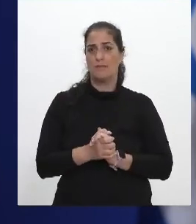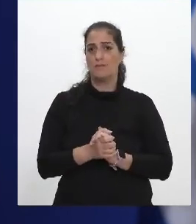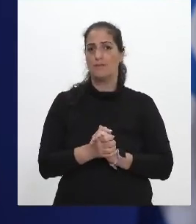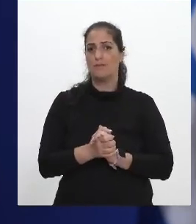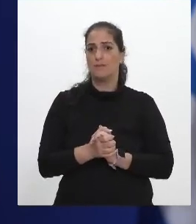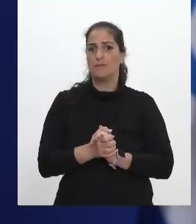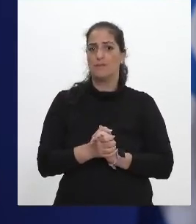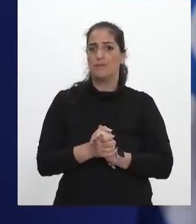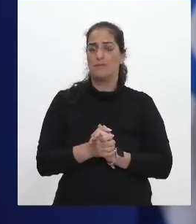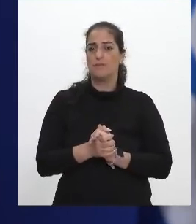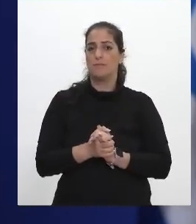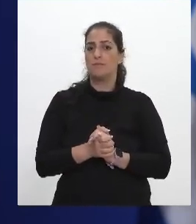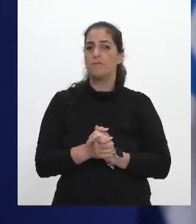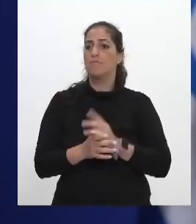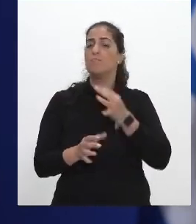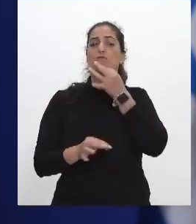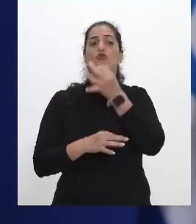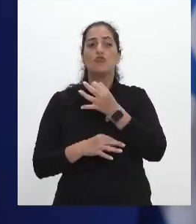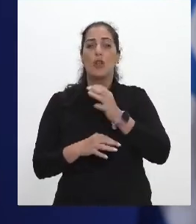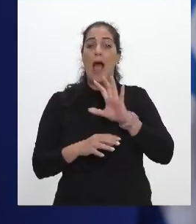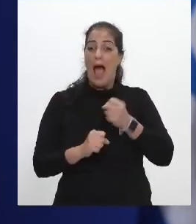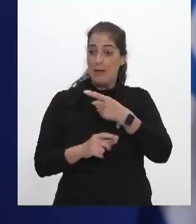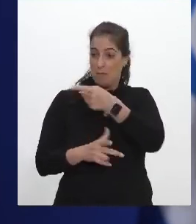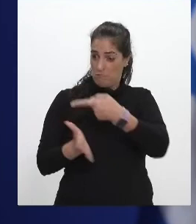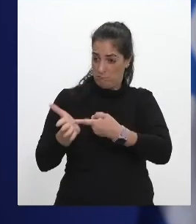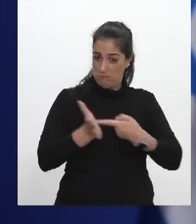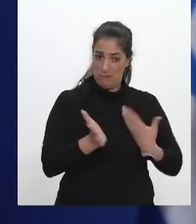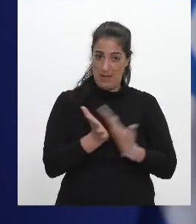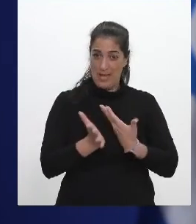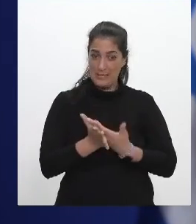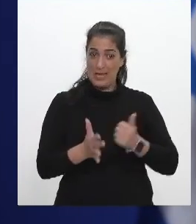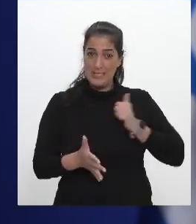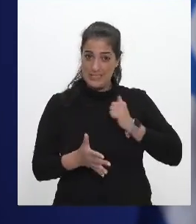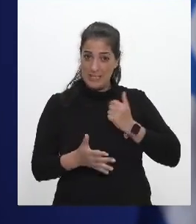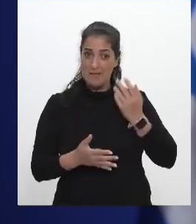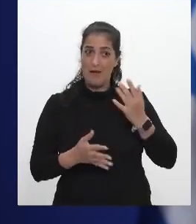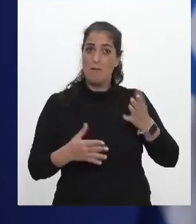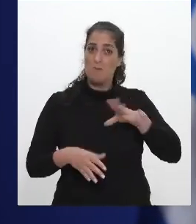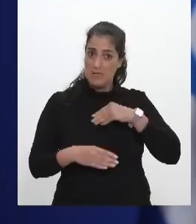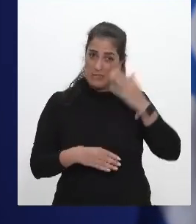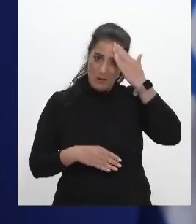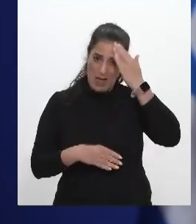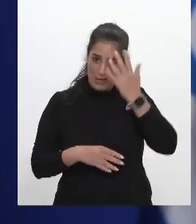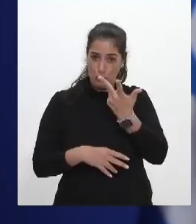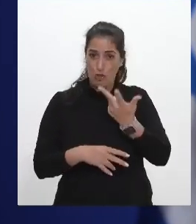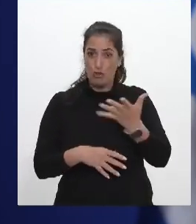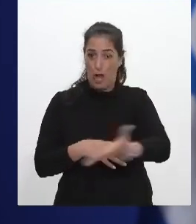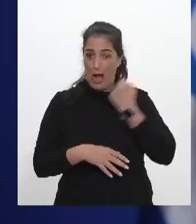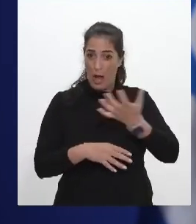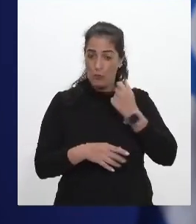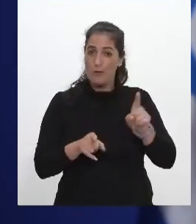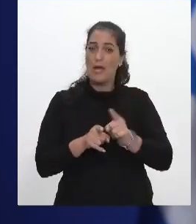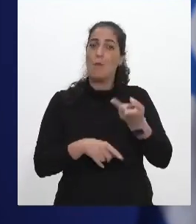זמן כן א האם לנוכח מה שהצגת צהל יסכים להכיר בשלושת החטופים שנורו כחלל צהל כפי שהמשפחה